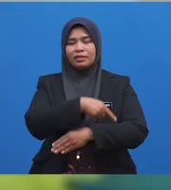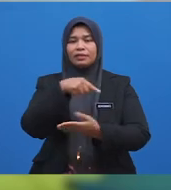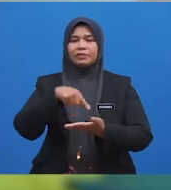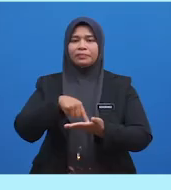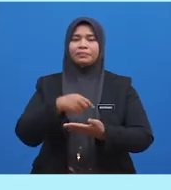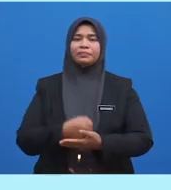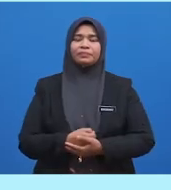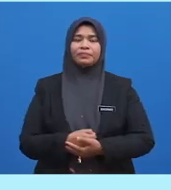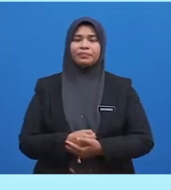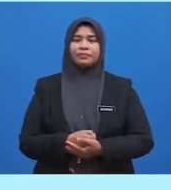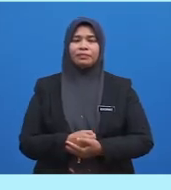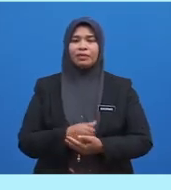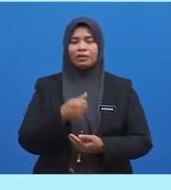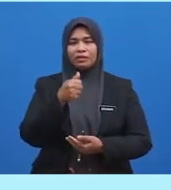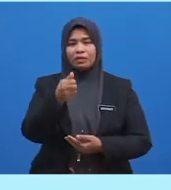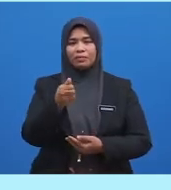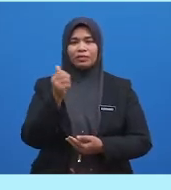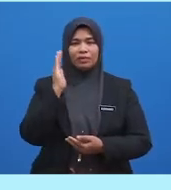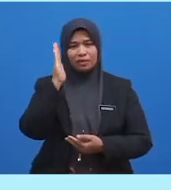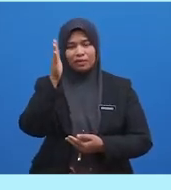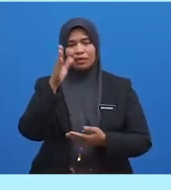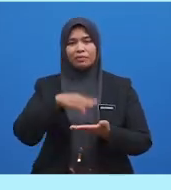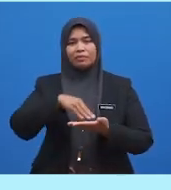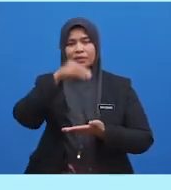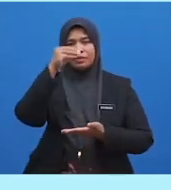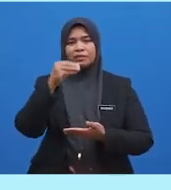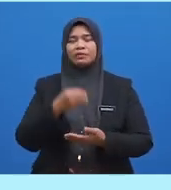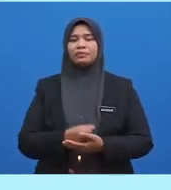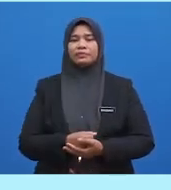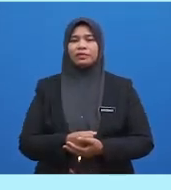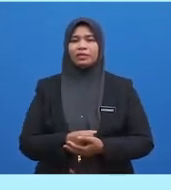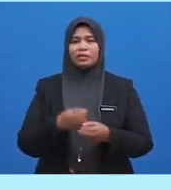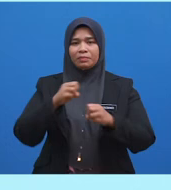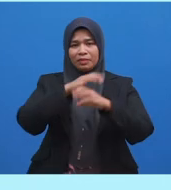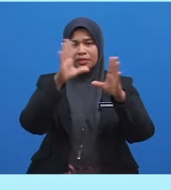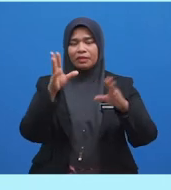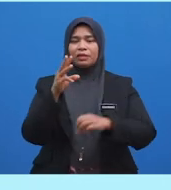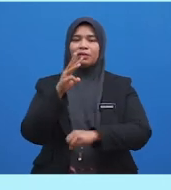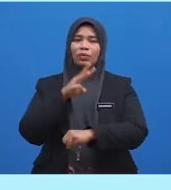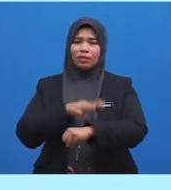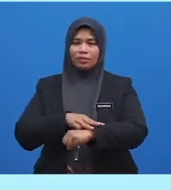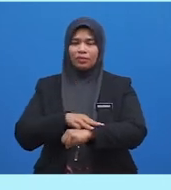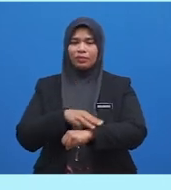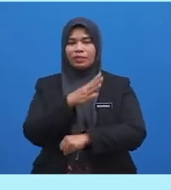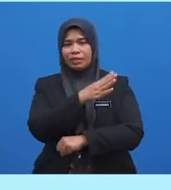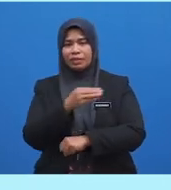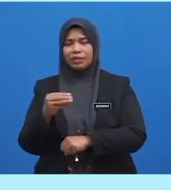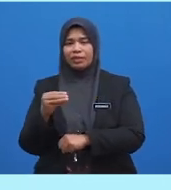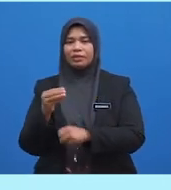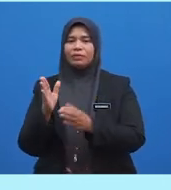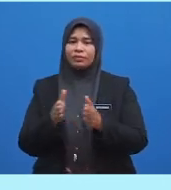ini kamu akan belajar menyakitkan waktu